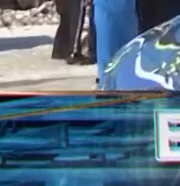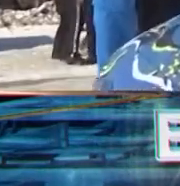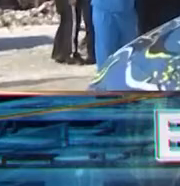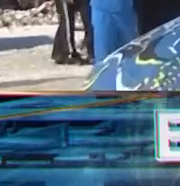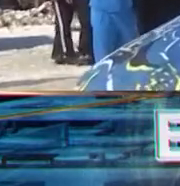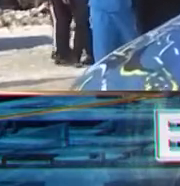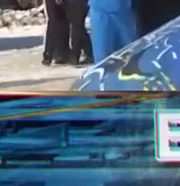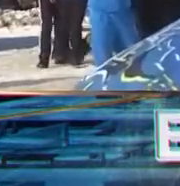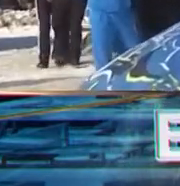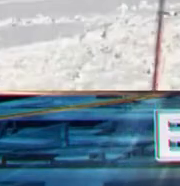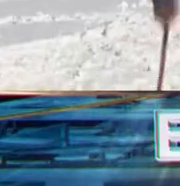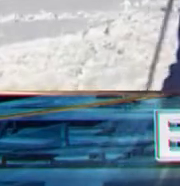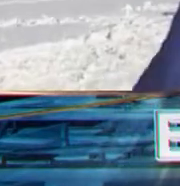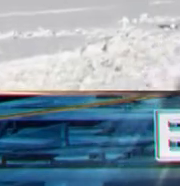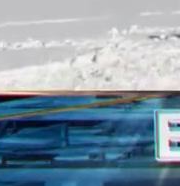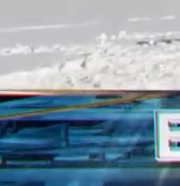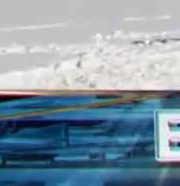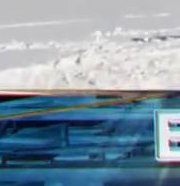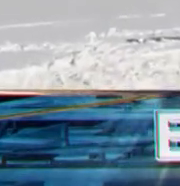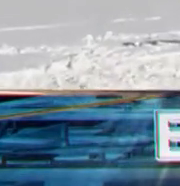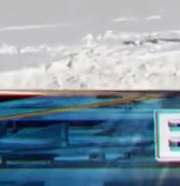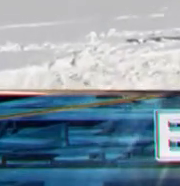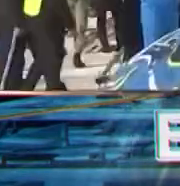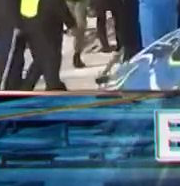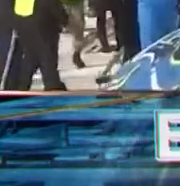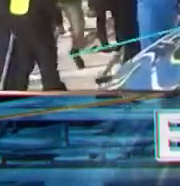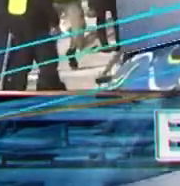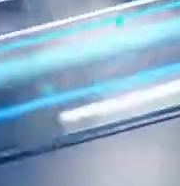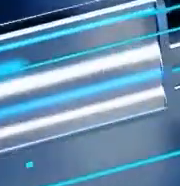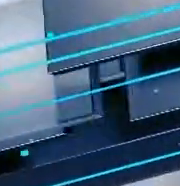ауданында 30-40% шаңғымен айлансады.